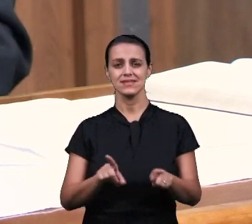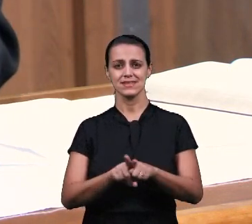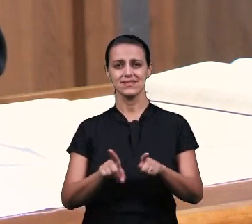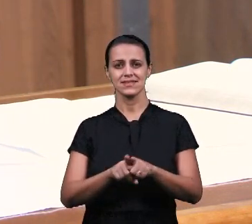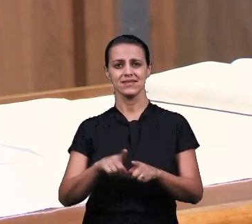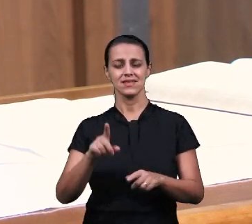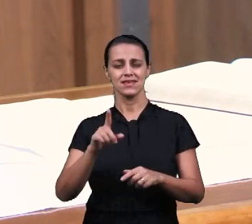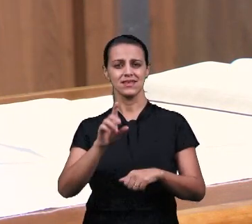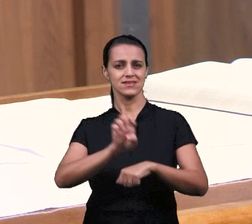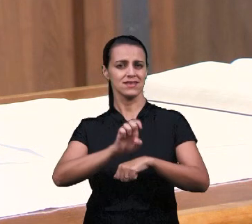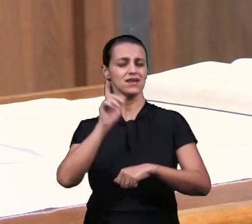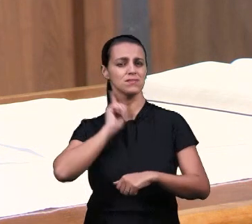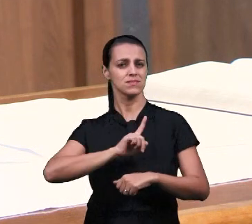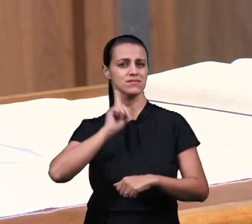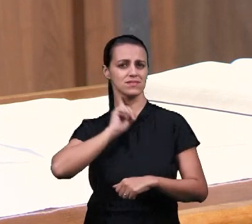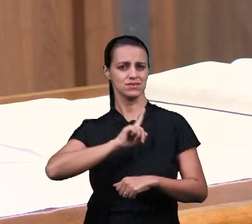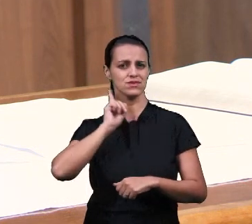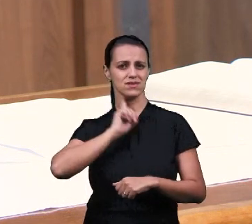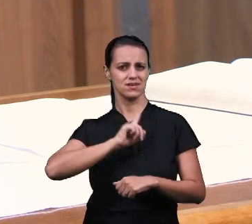de Minas Gerais,